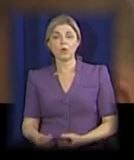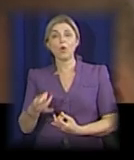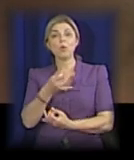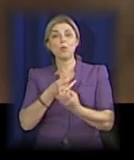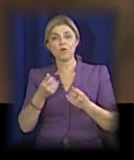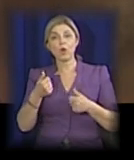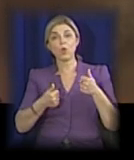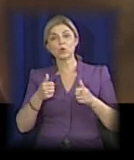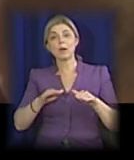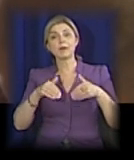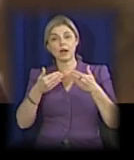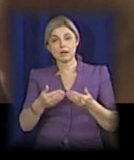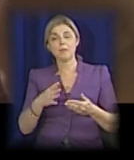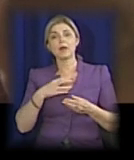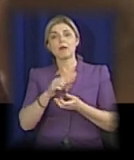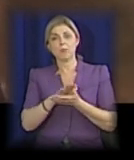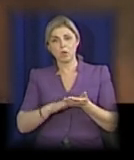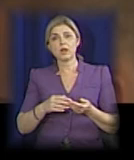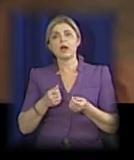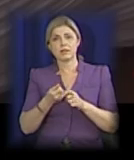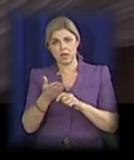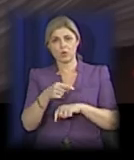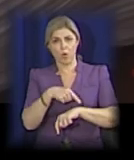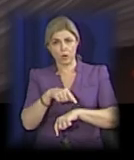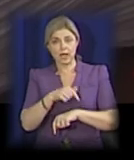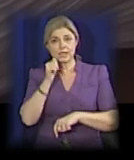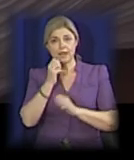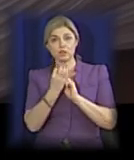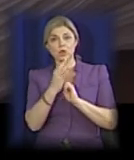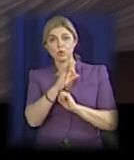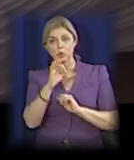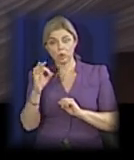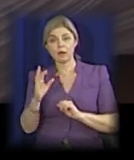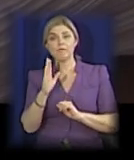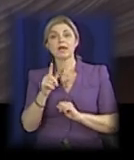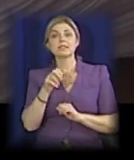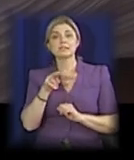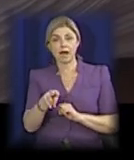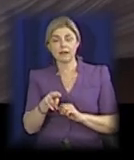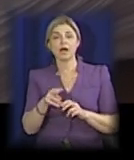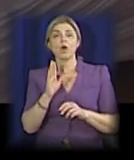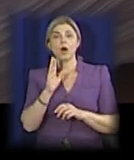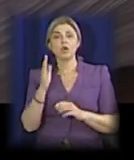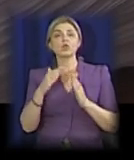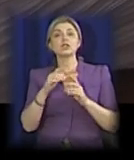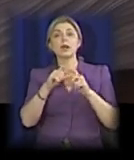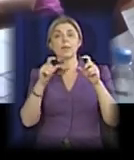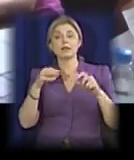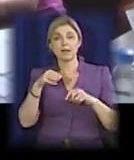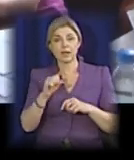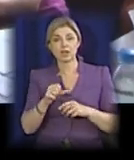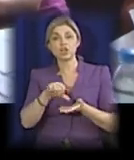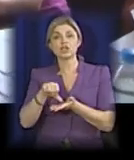Обговорення конкурсних пропозицій тривало декілька годин. Завтра о 14:00 в актовій залі Департаменту житлово-комунального господарства члени конкурсної